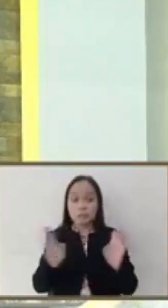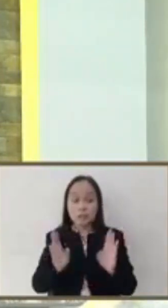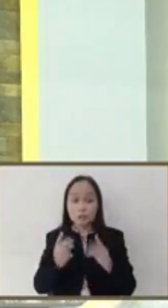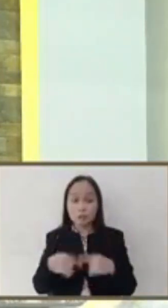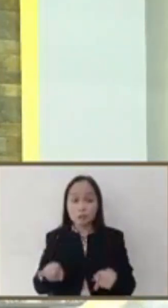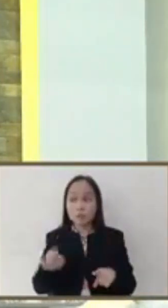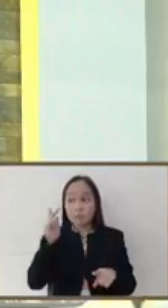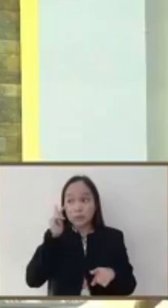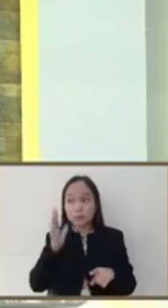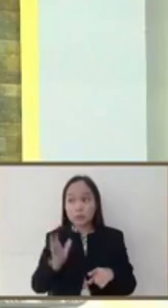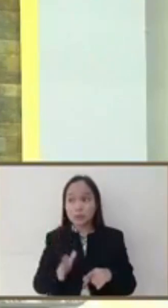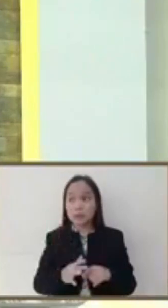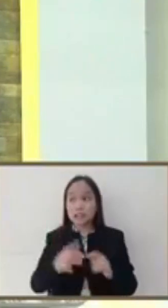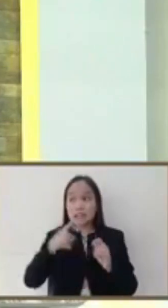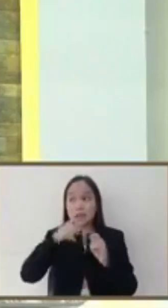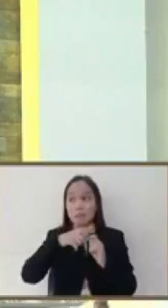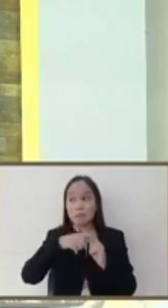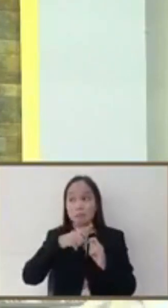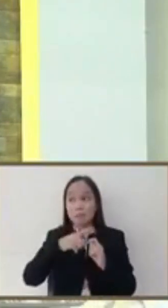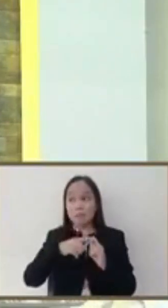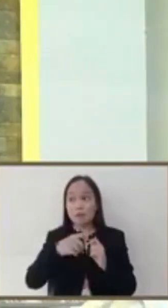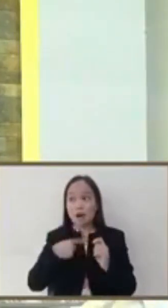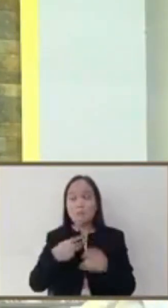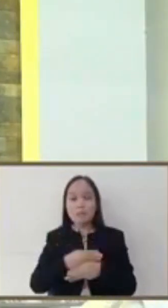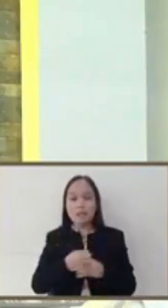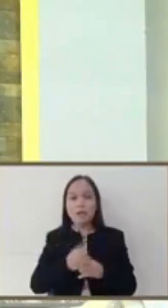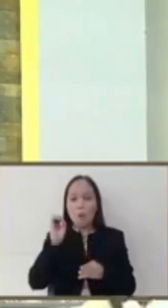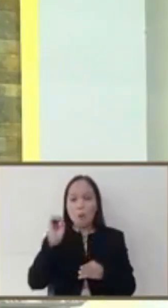Pastor, dito ka sa top na ito, dito kita gagawa ng kwarto.